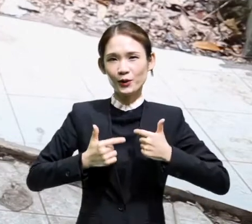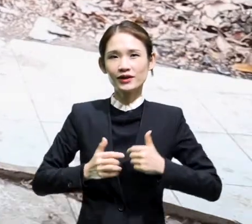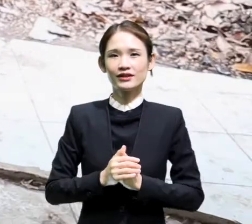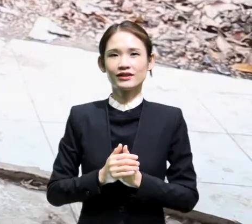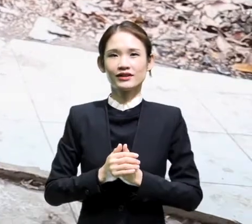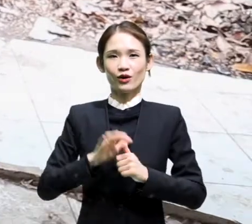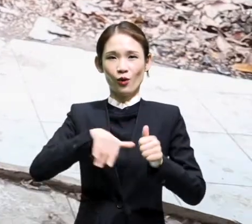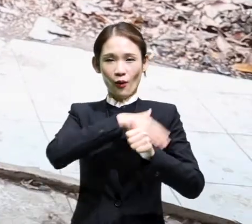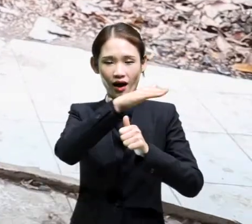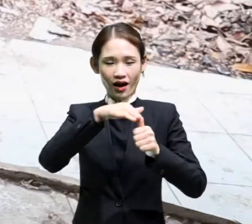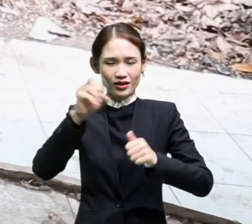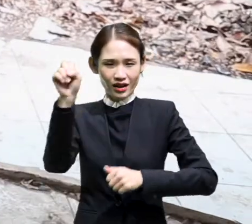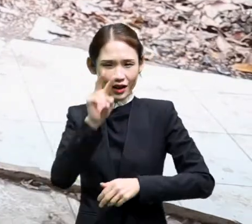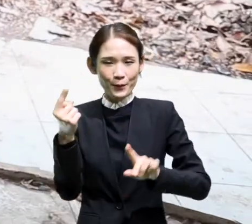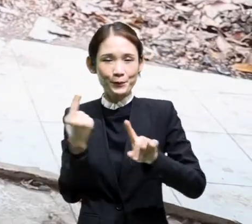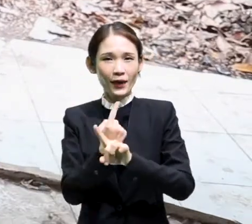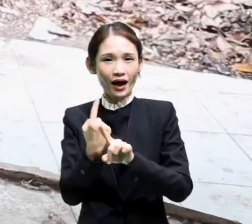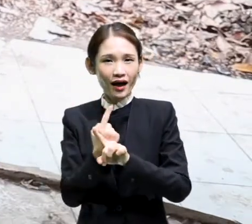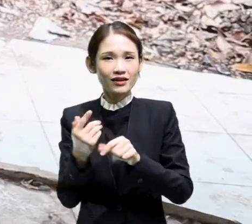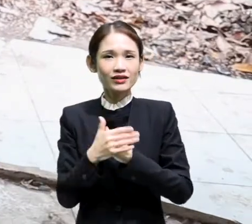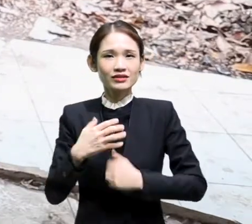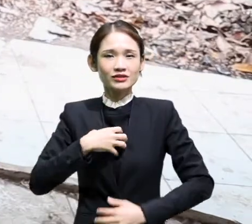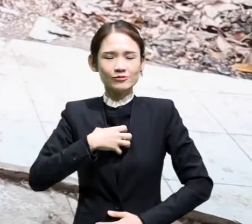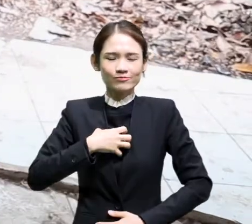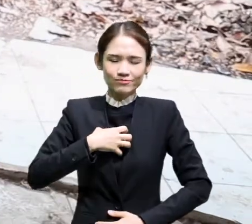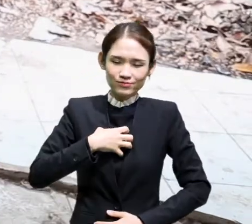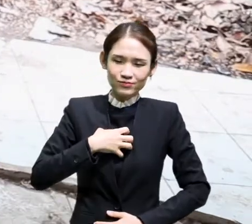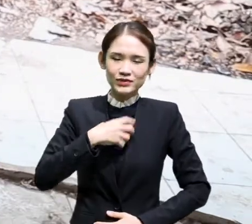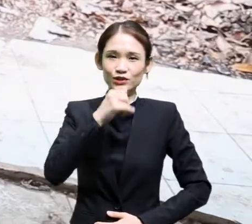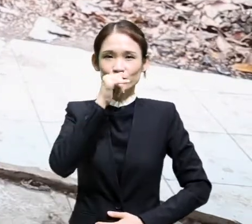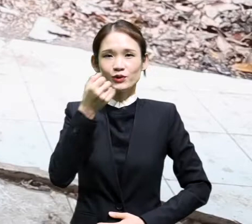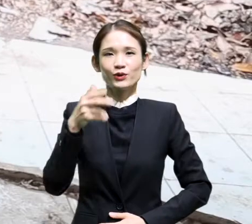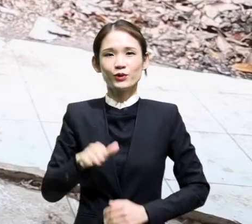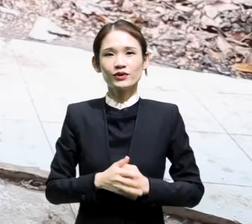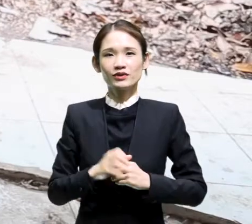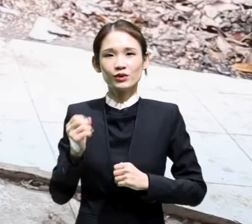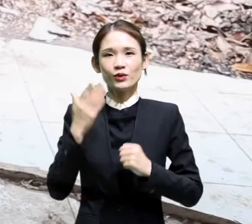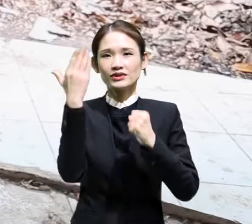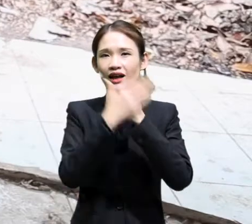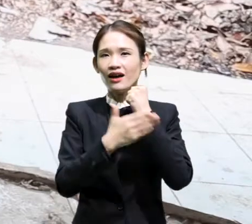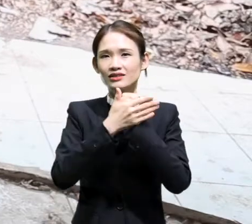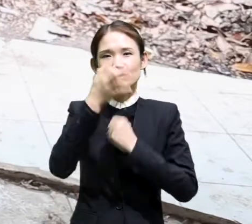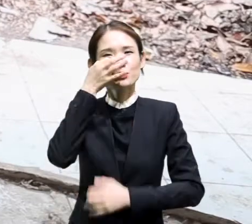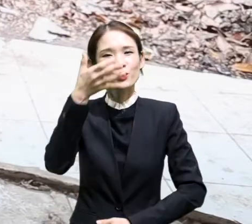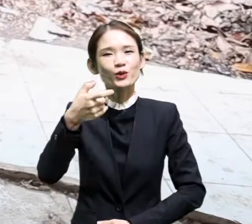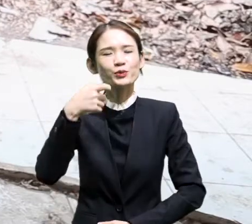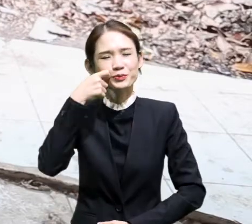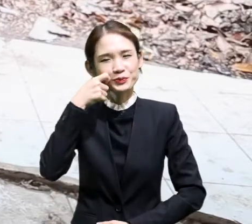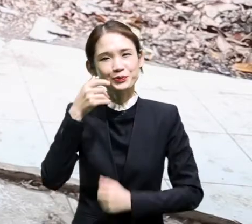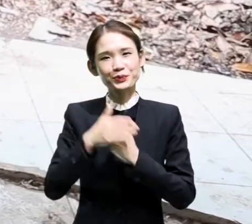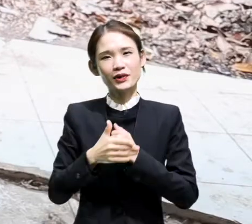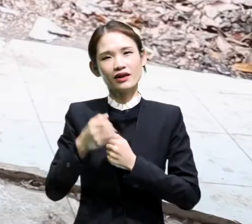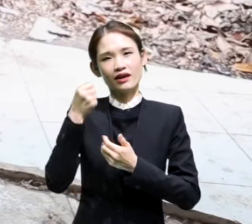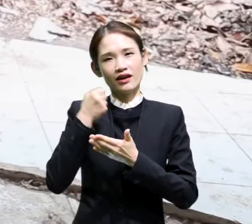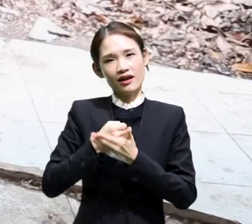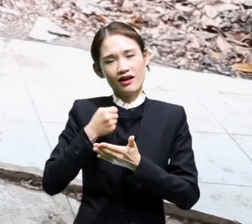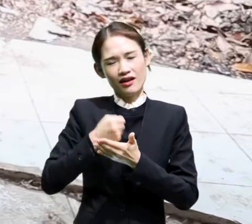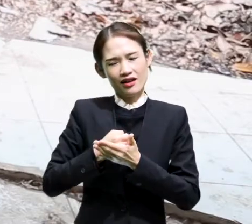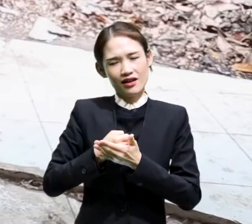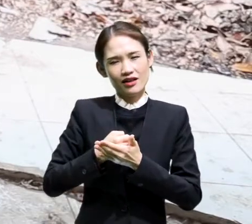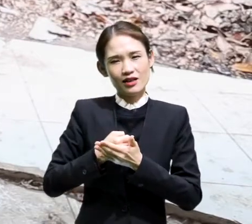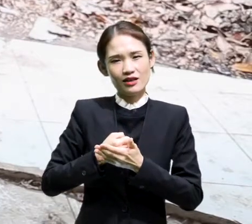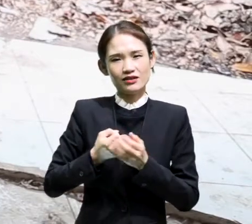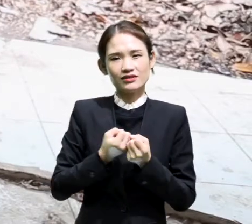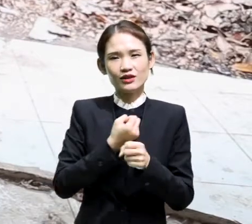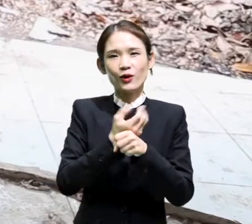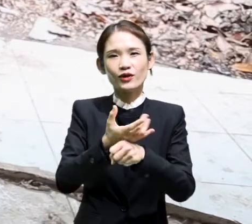기쁘고 환경도 갑자기 바뀌고 그래서 좀 걱정스러웠던 분들 그리고 뭐 사진을 못 보여드려서 좀